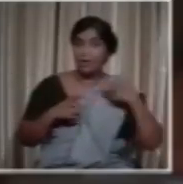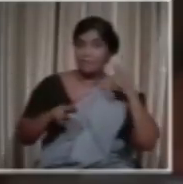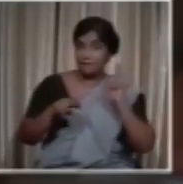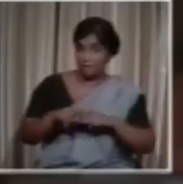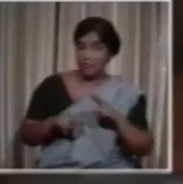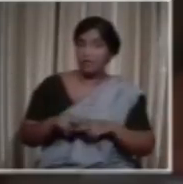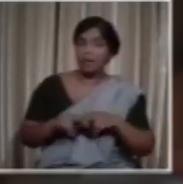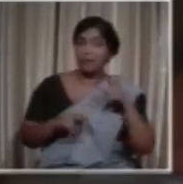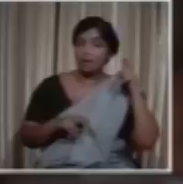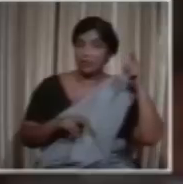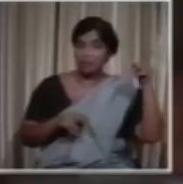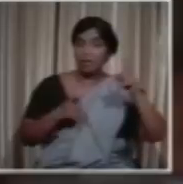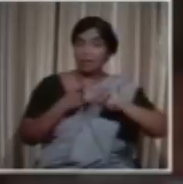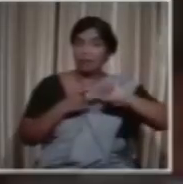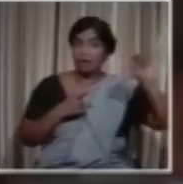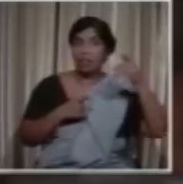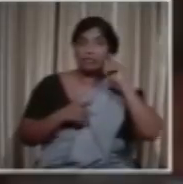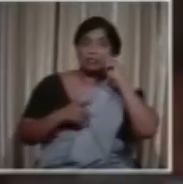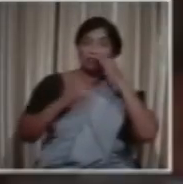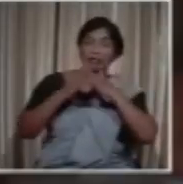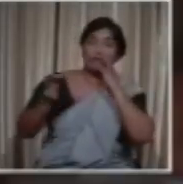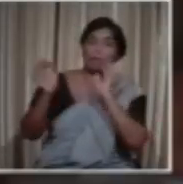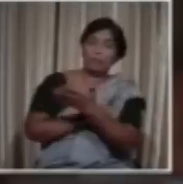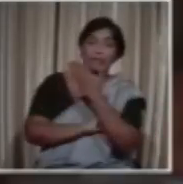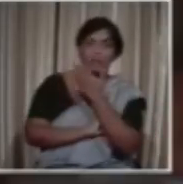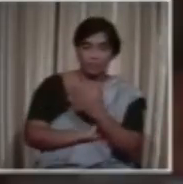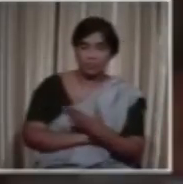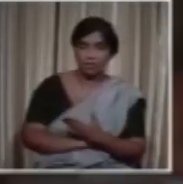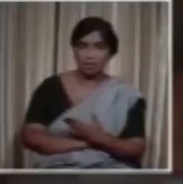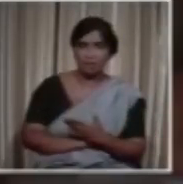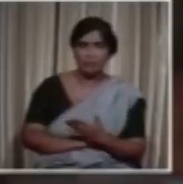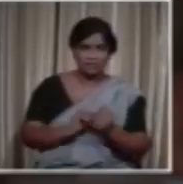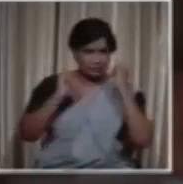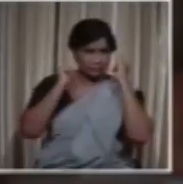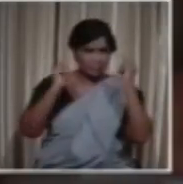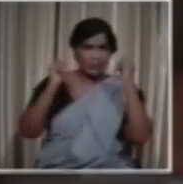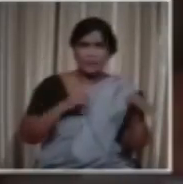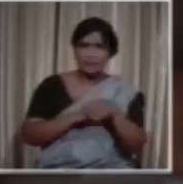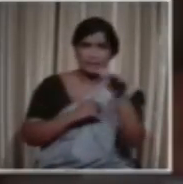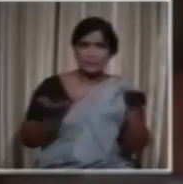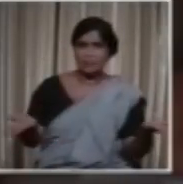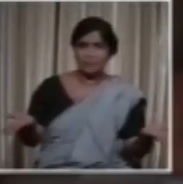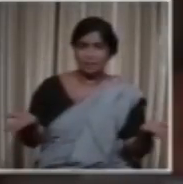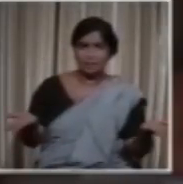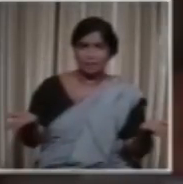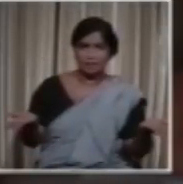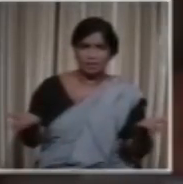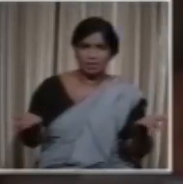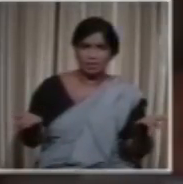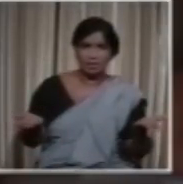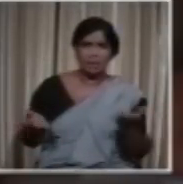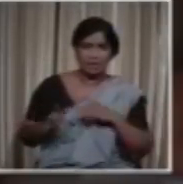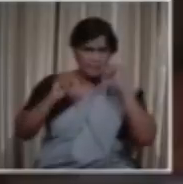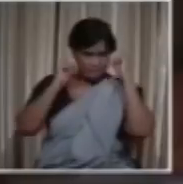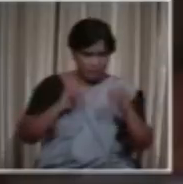ඒ දරුවගේ පස්ට්‍රැප් එකට යනවා අන්න තමුසලගේ ගෙදර ගිනි ගන්නවයි කියලා මොනතරම් තිරිසන් සමාජයකට අපි ඉන්නේ මේ තිරිසන්